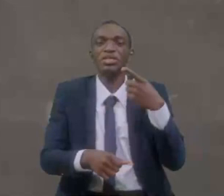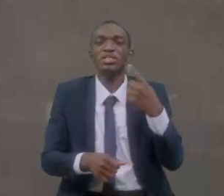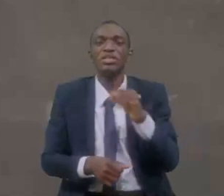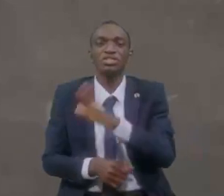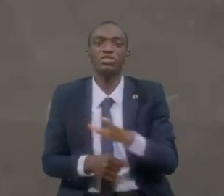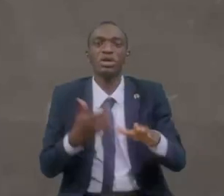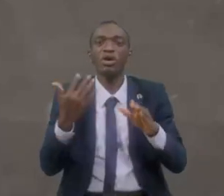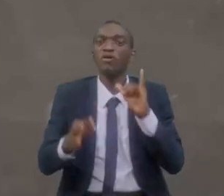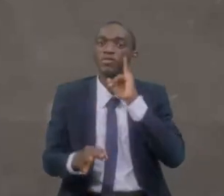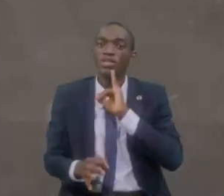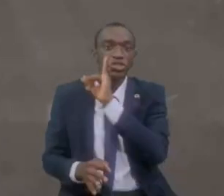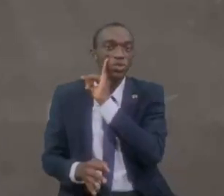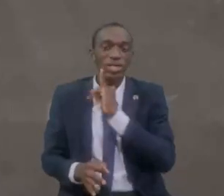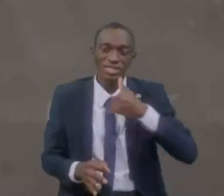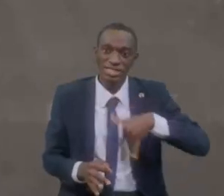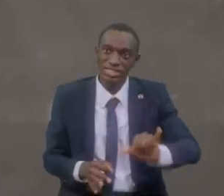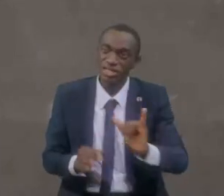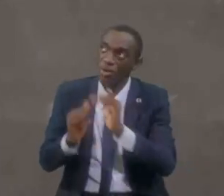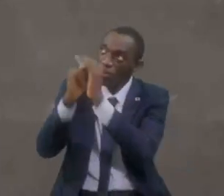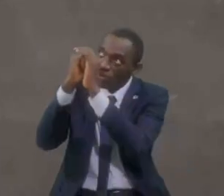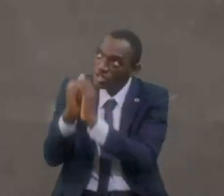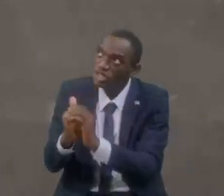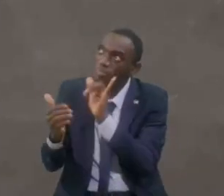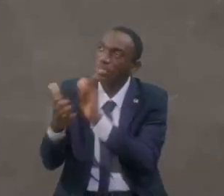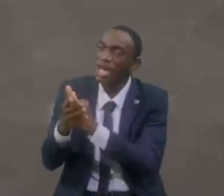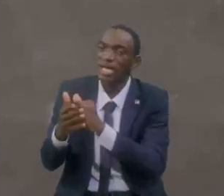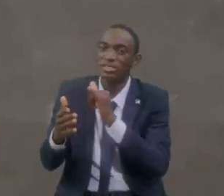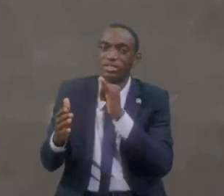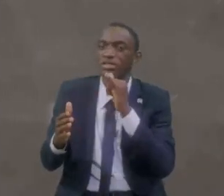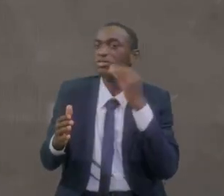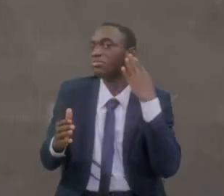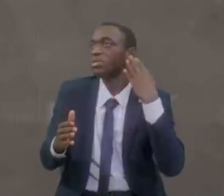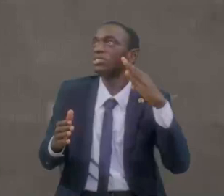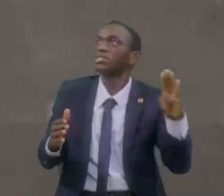lui. On l'appelait Nehushtan.